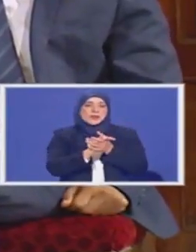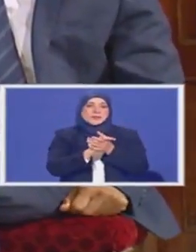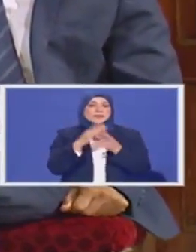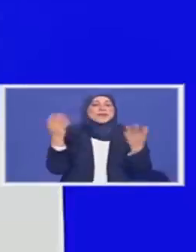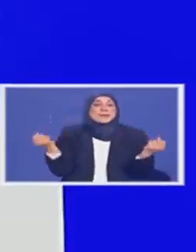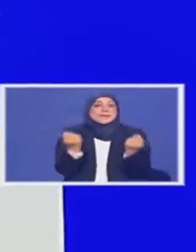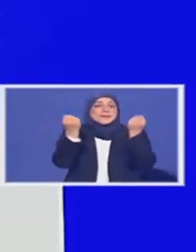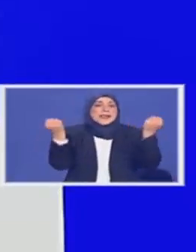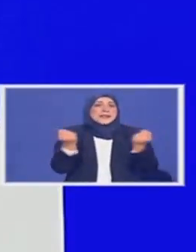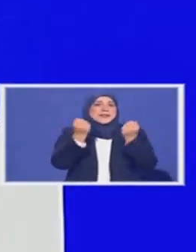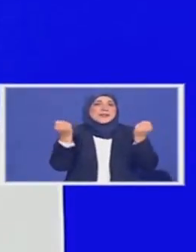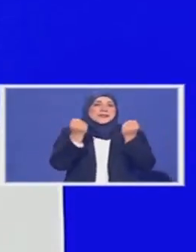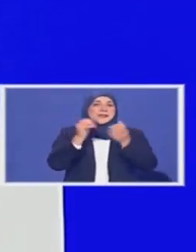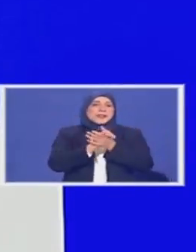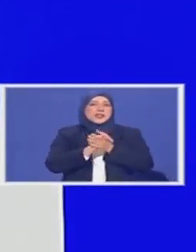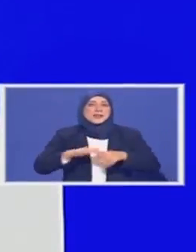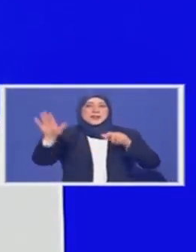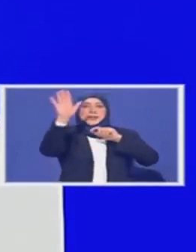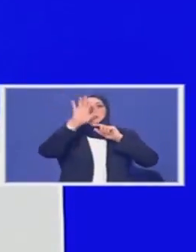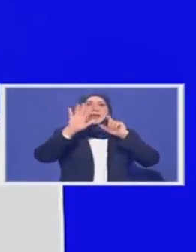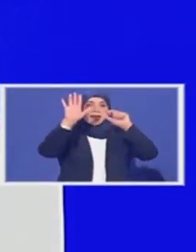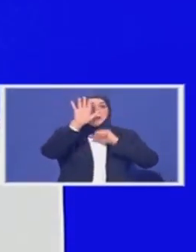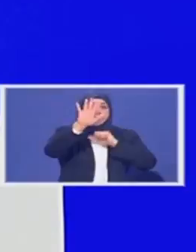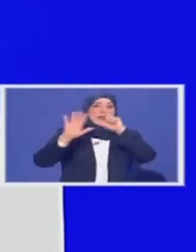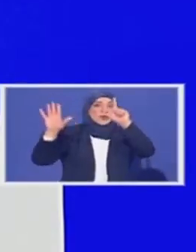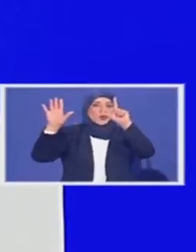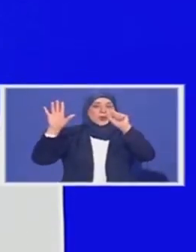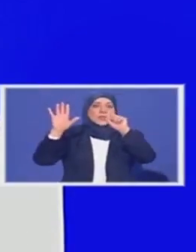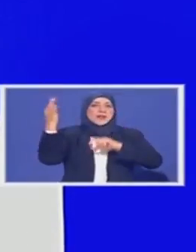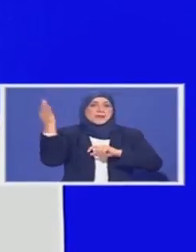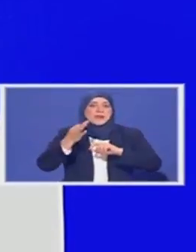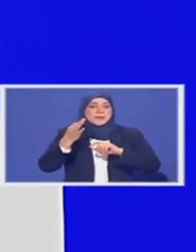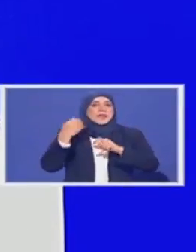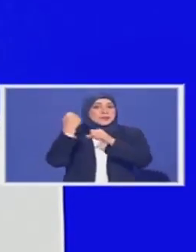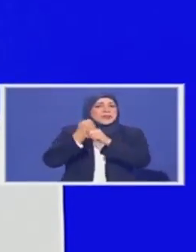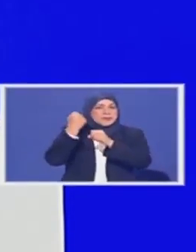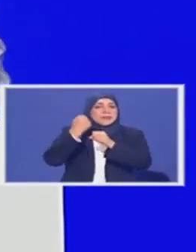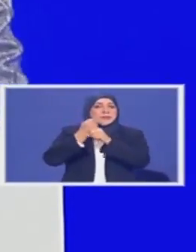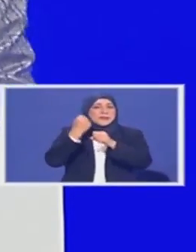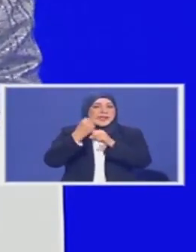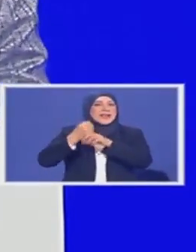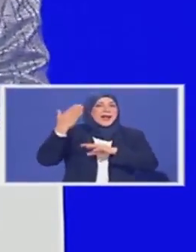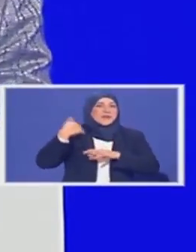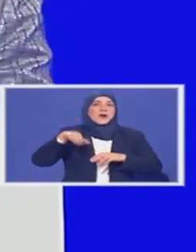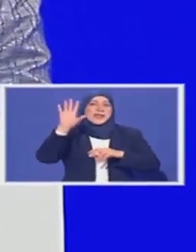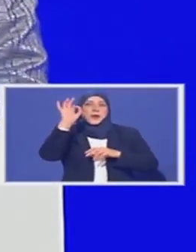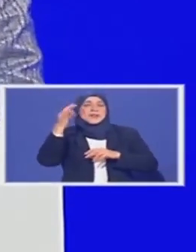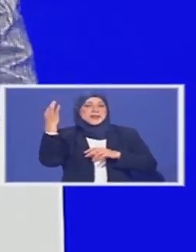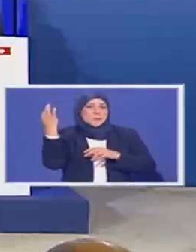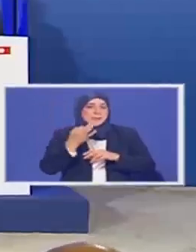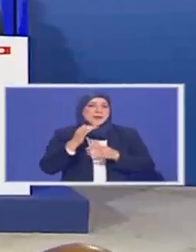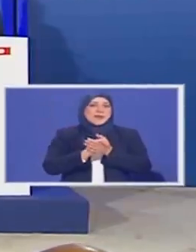النشاط الـ 75% بالنسبة للأنشطة اللي كانوا 50% و 100% في المرحلة